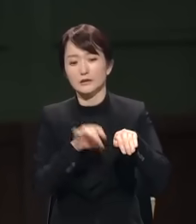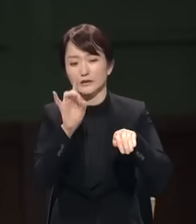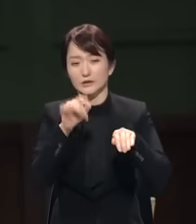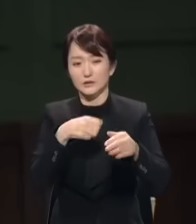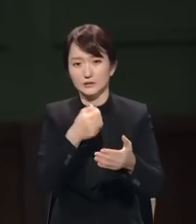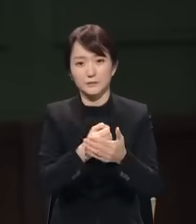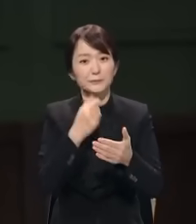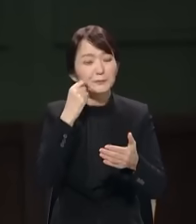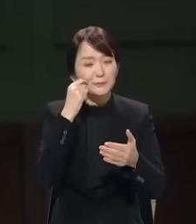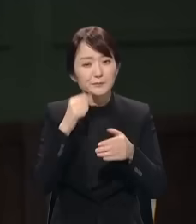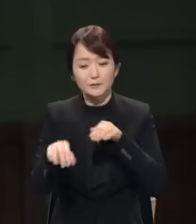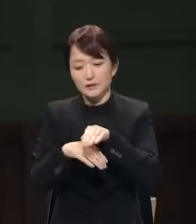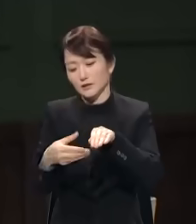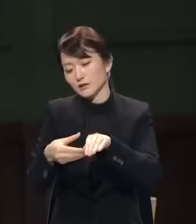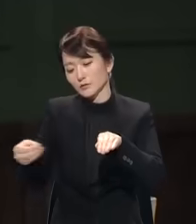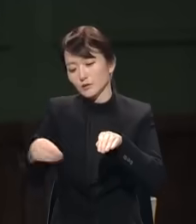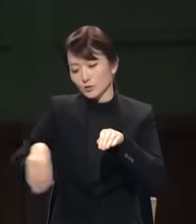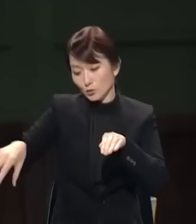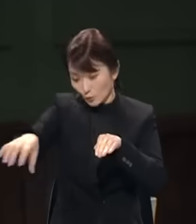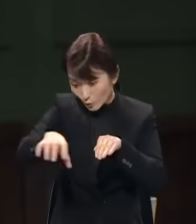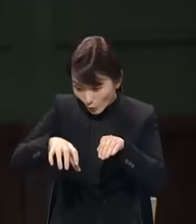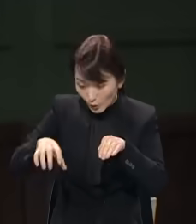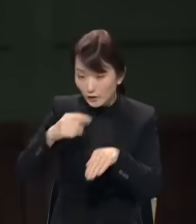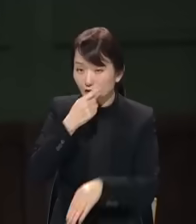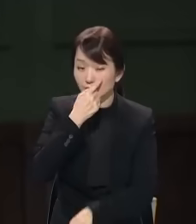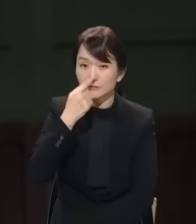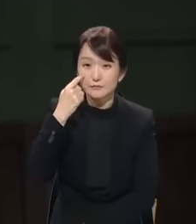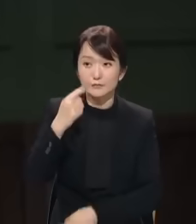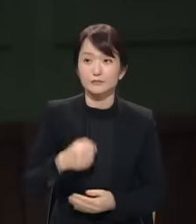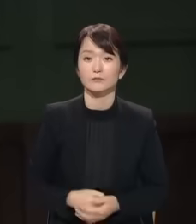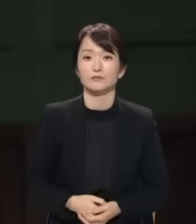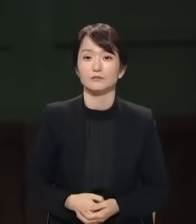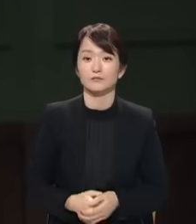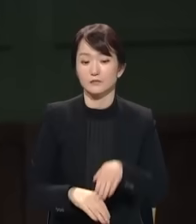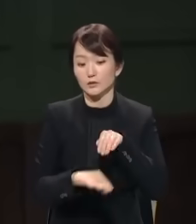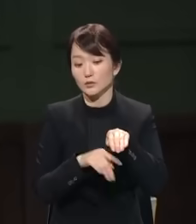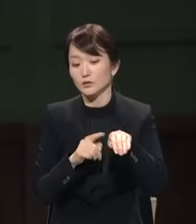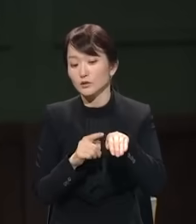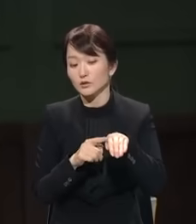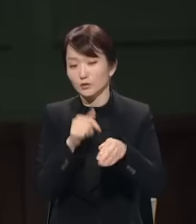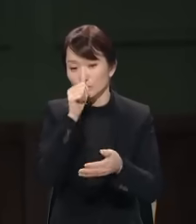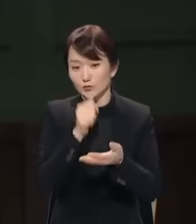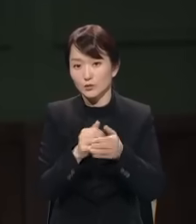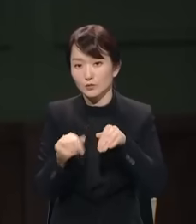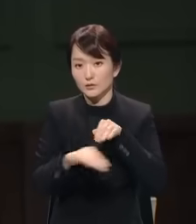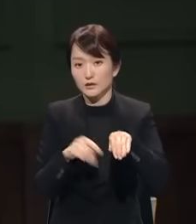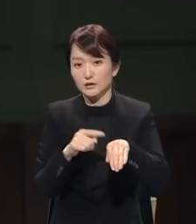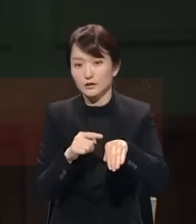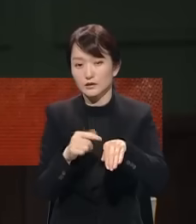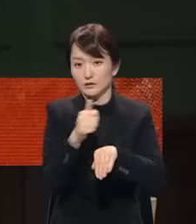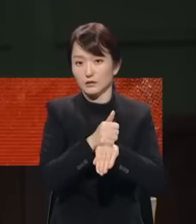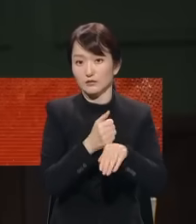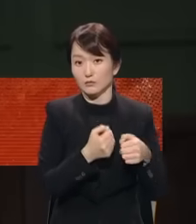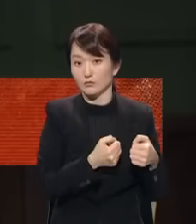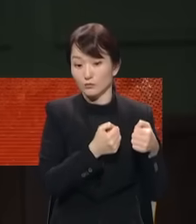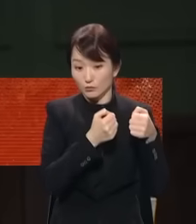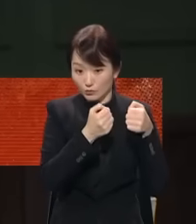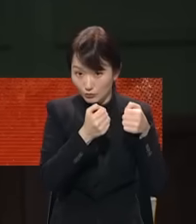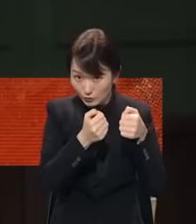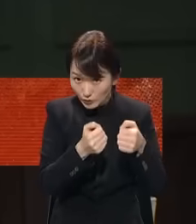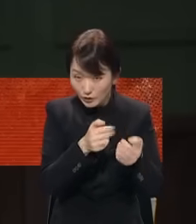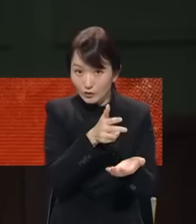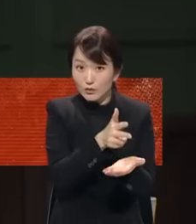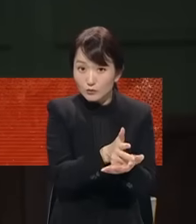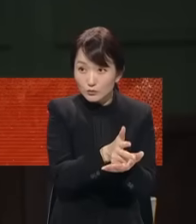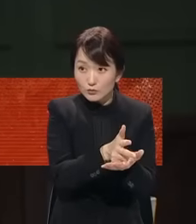대신에 렌트카 중심으로 위치를 다 파악해놨었는데요. 그 사이에 이 차량이 범인의 차량이 움직이기 시작을 한 겁니다. 그럼 주차돼